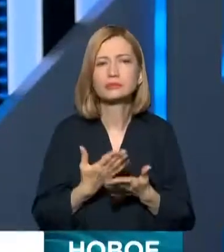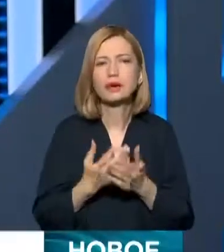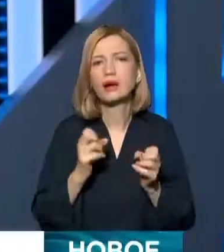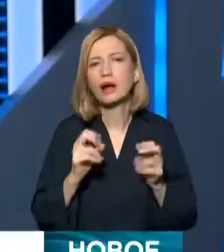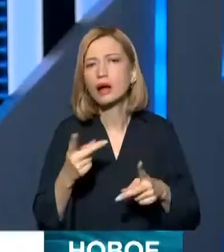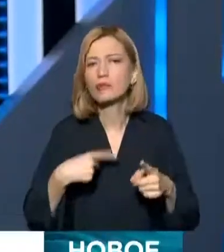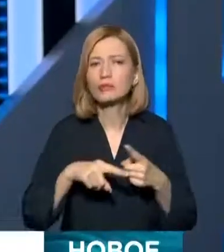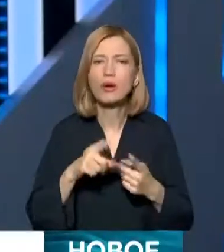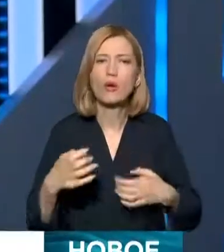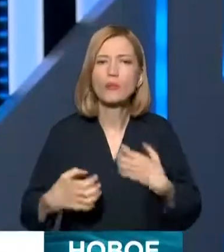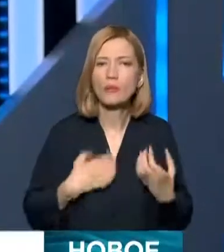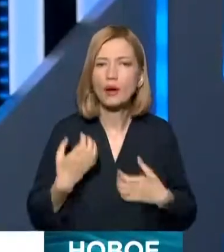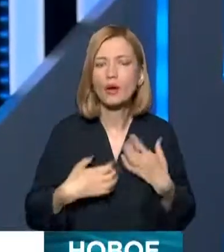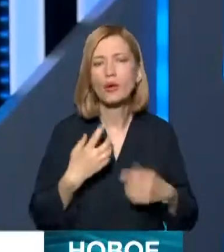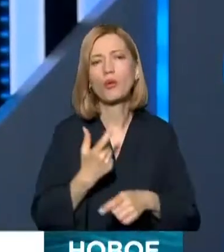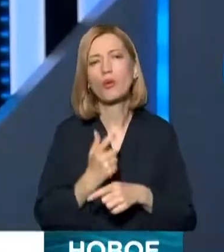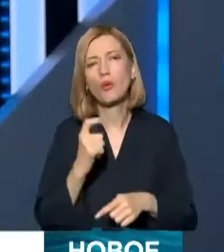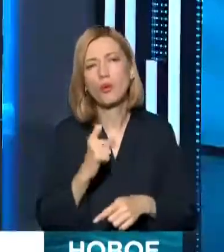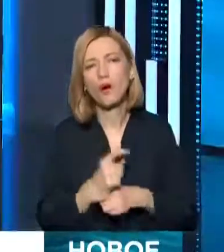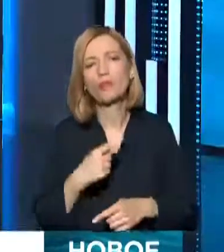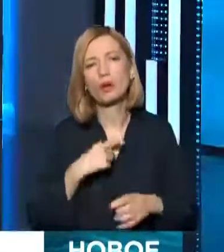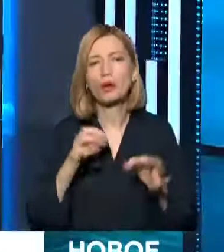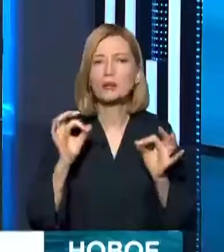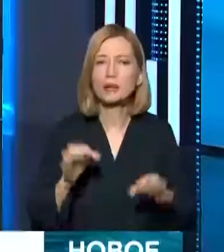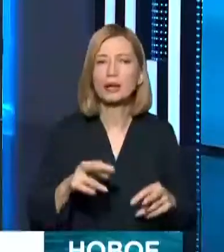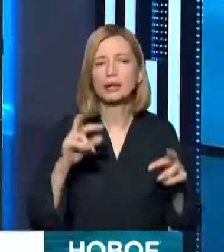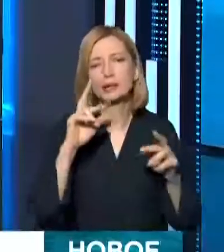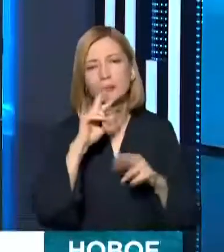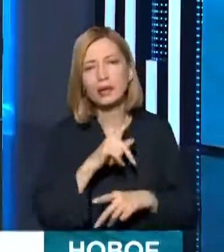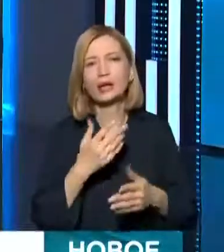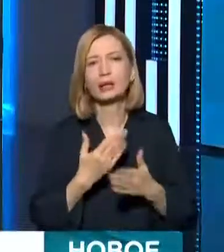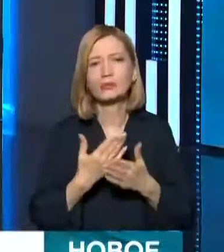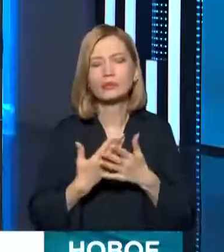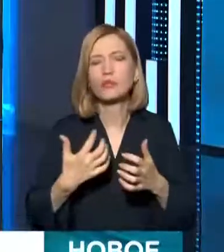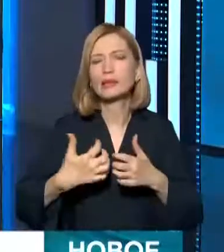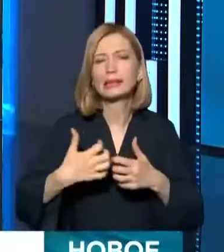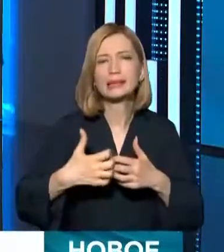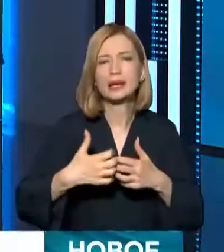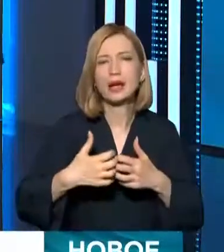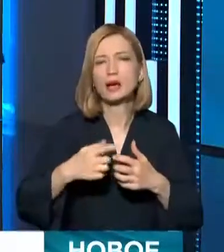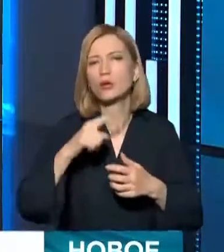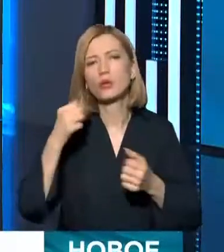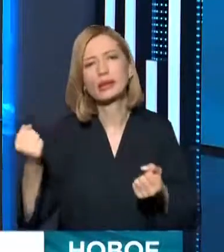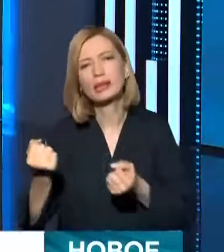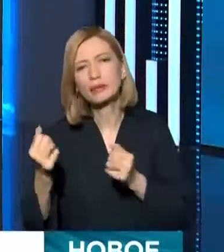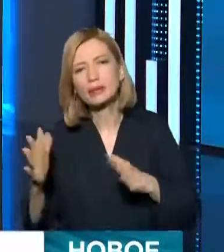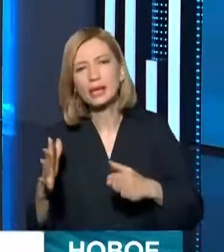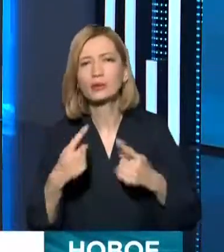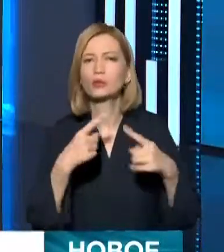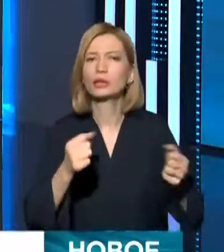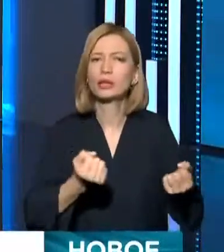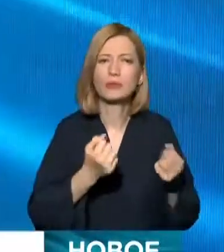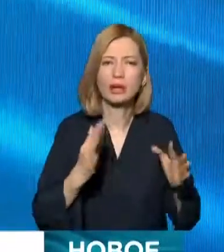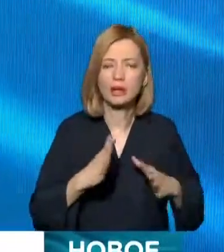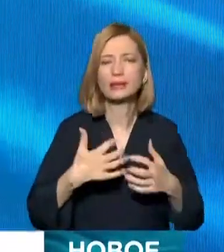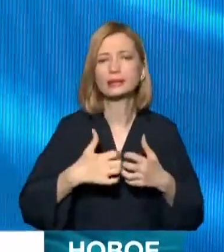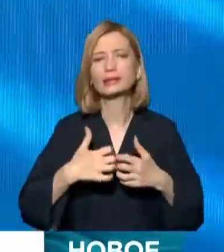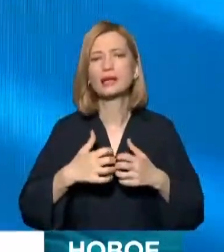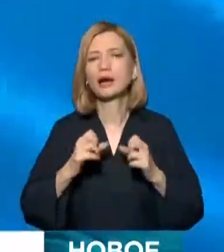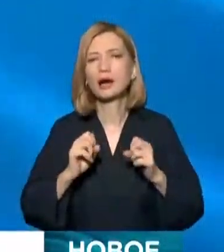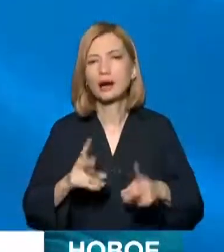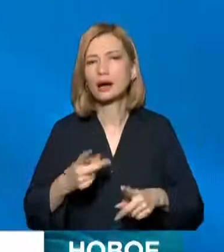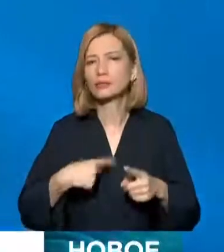казахстанцев, это очень сильно волнует. И правильно ли мы делаем, что занимаем нейтральную позицию? Дело в том, что